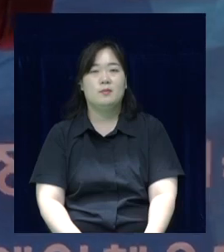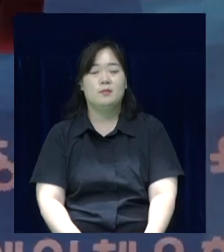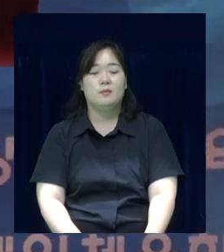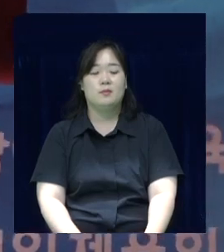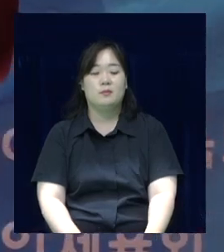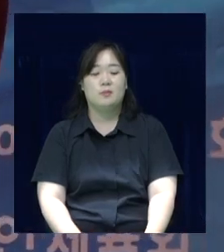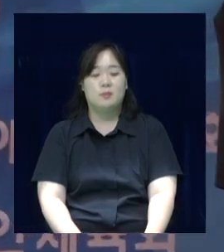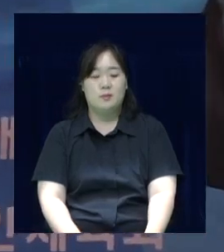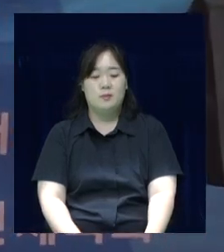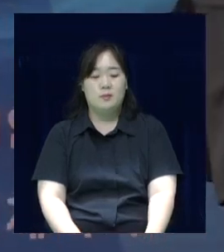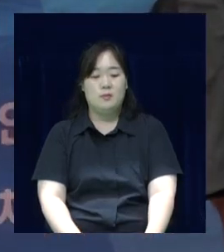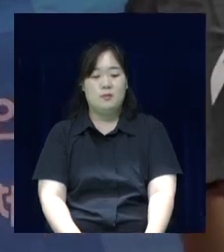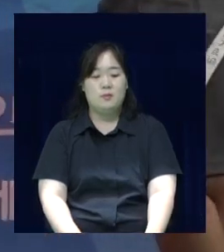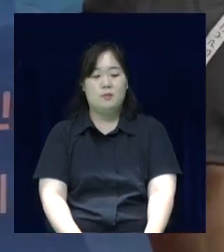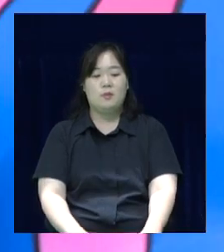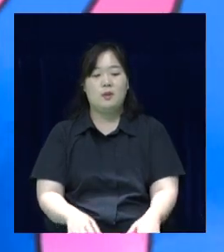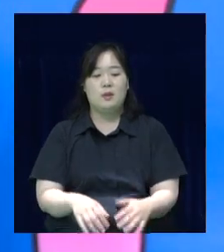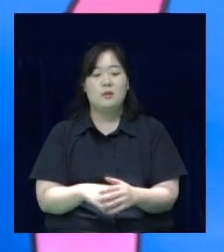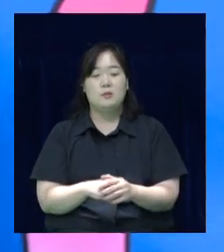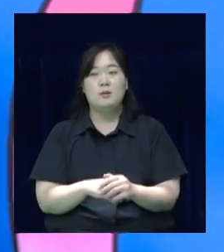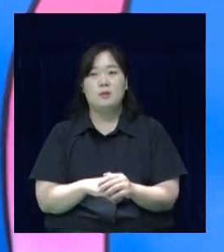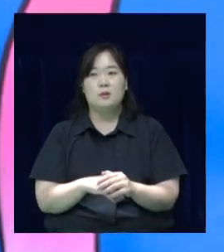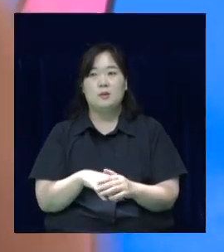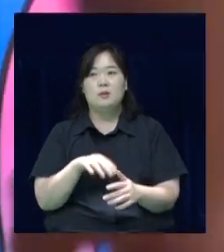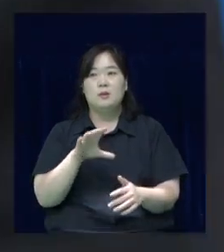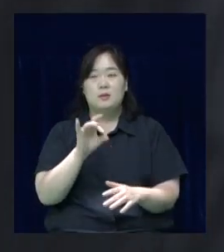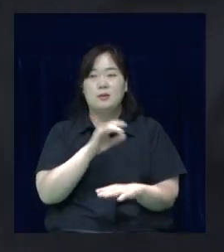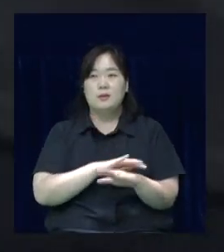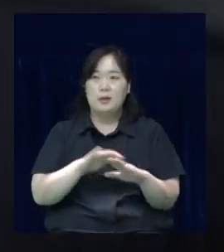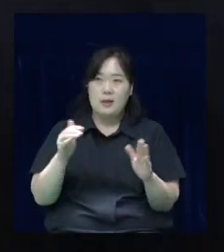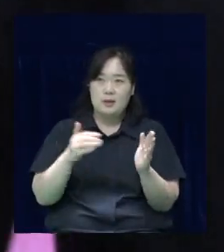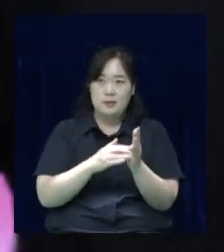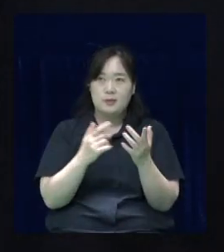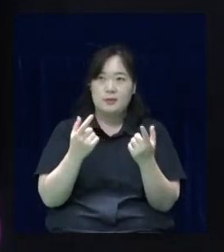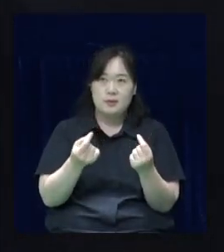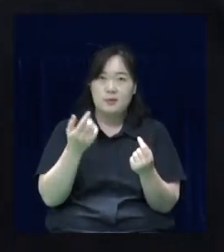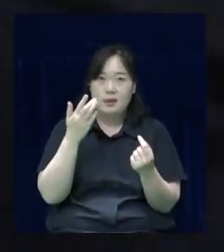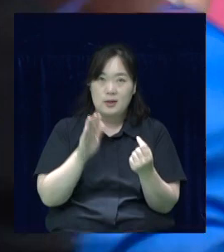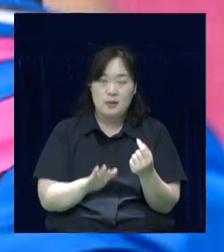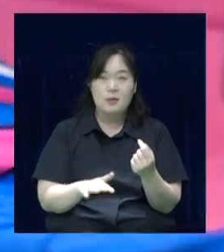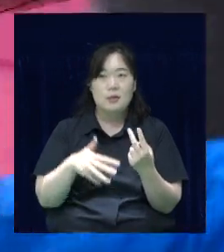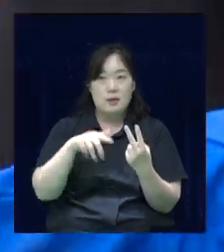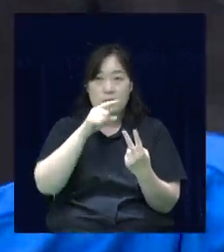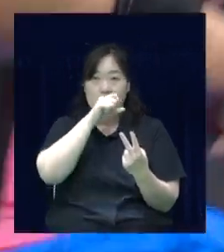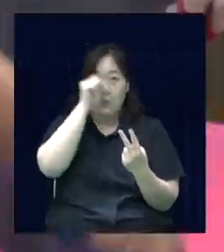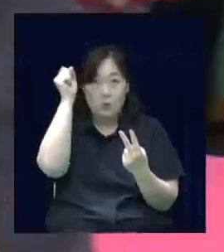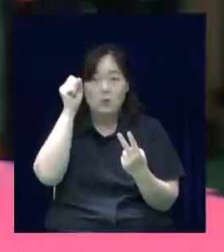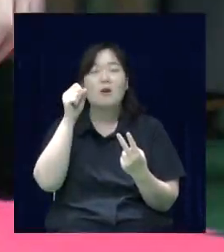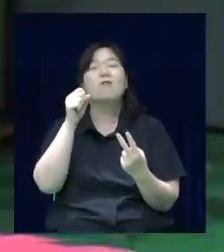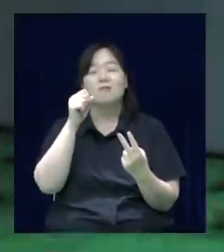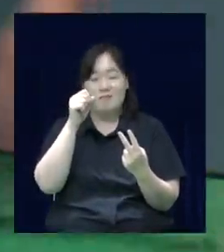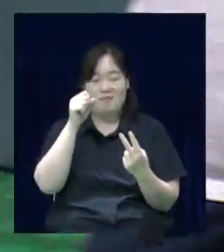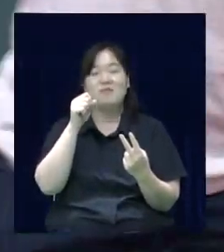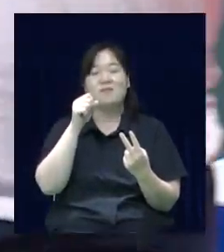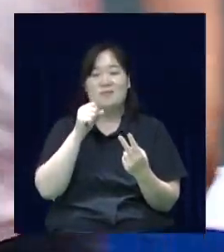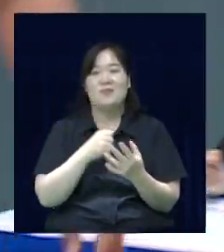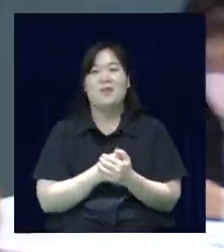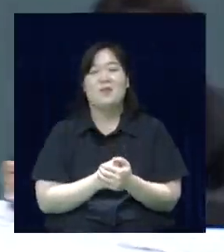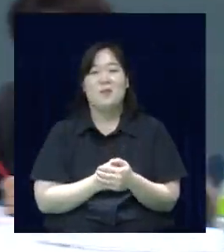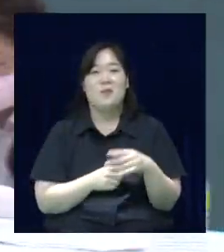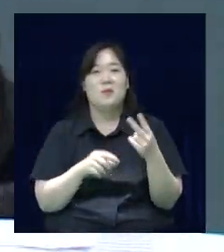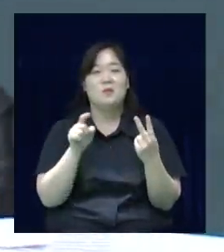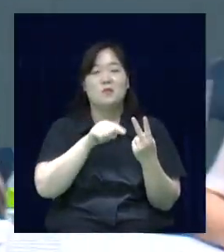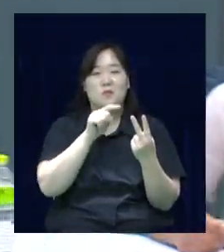멈춤 이후에 올림까지 일단 마무리를 지었던 서진곤 선수의 2차 시도는 성공이 됐습니다. 네. 두 명의 심판이